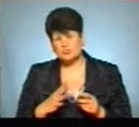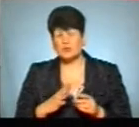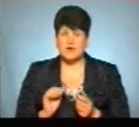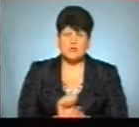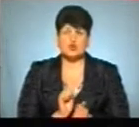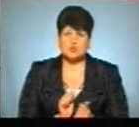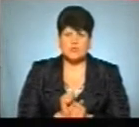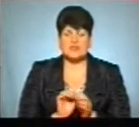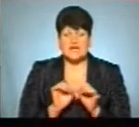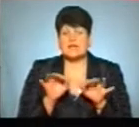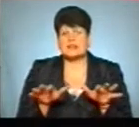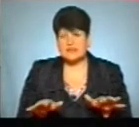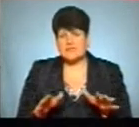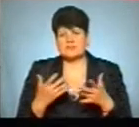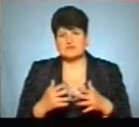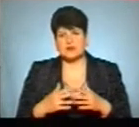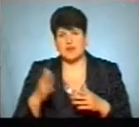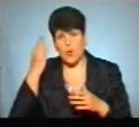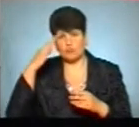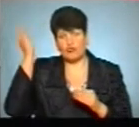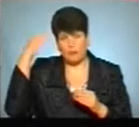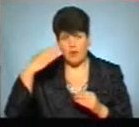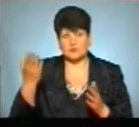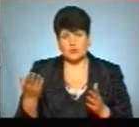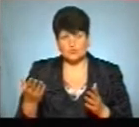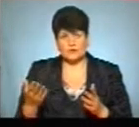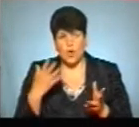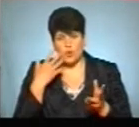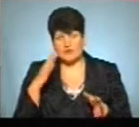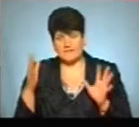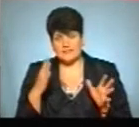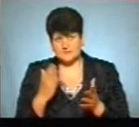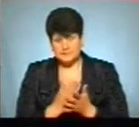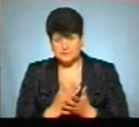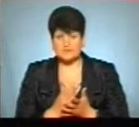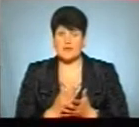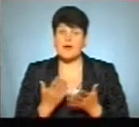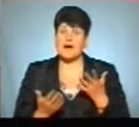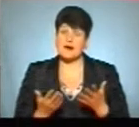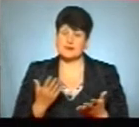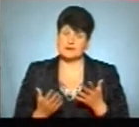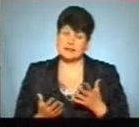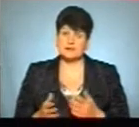гілки, які вже падають на голову, як той казав, при вітрі. Але разом з тим,